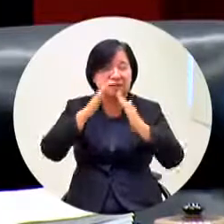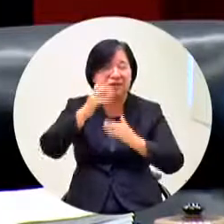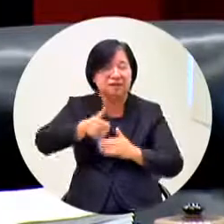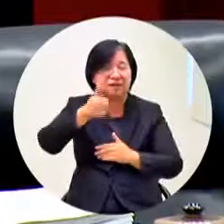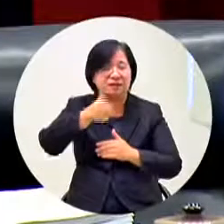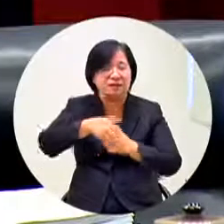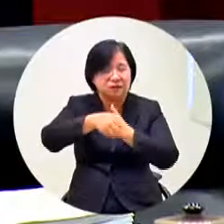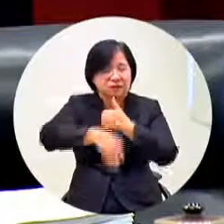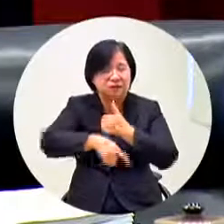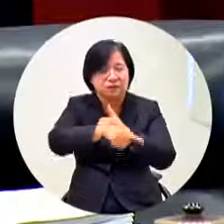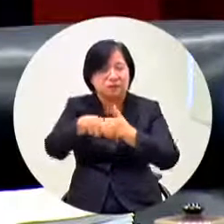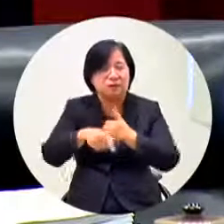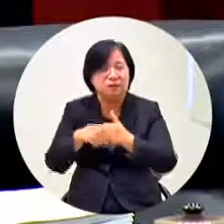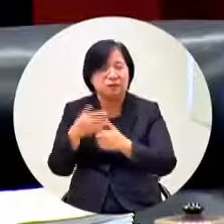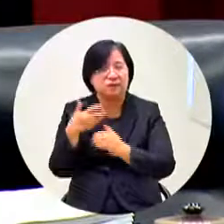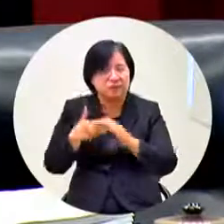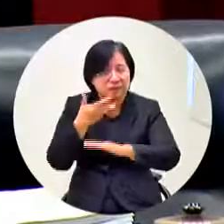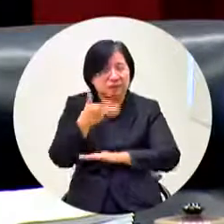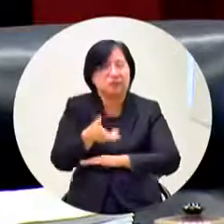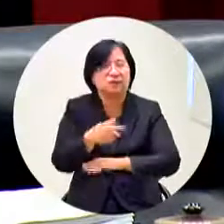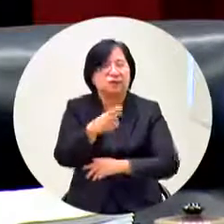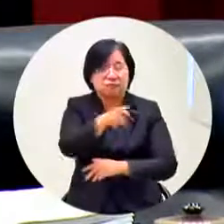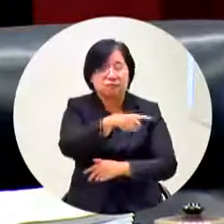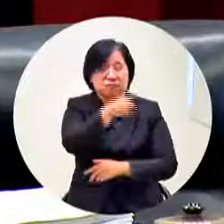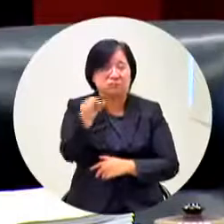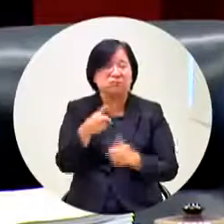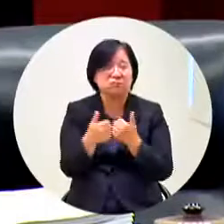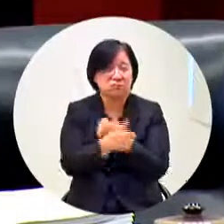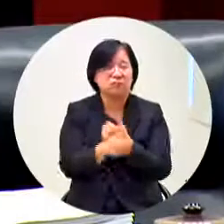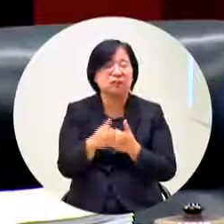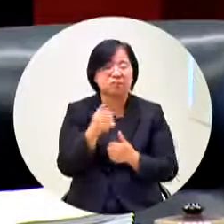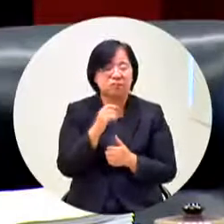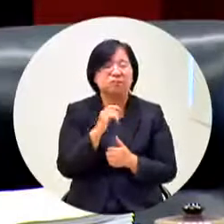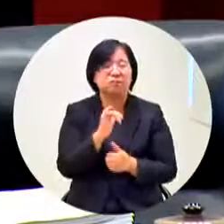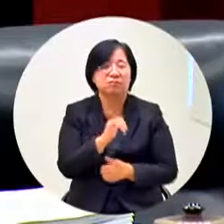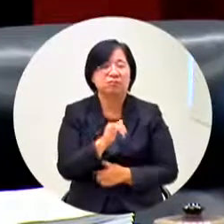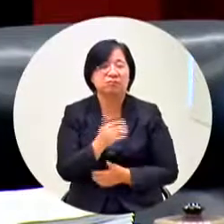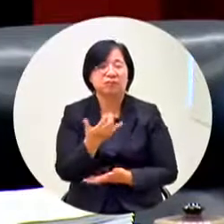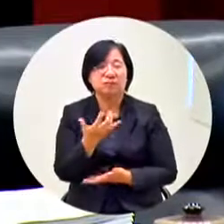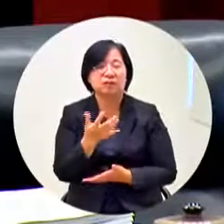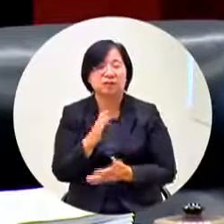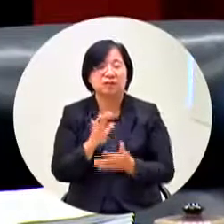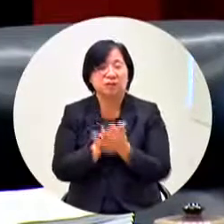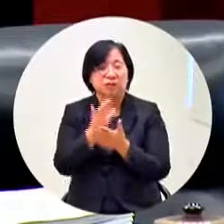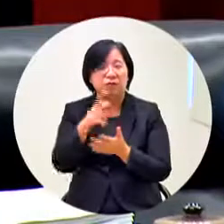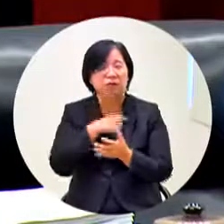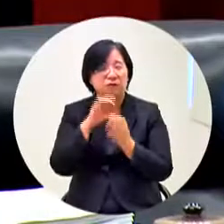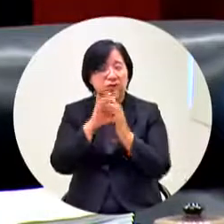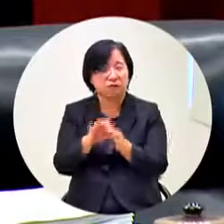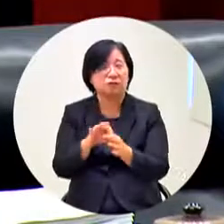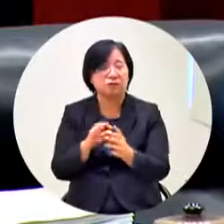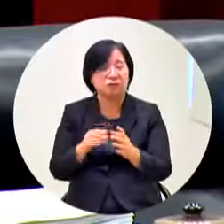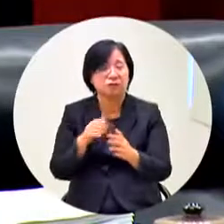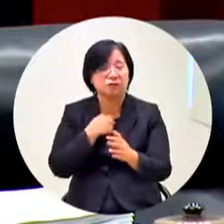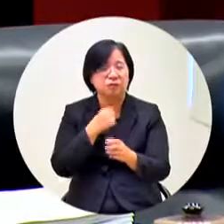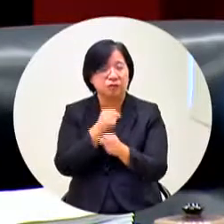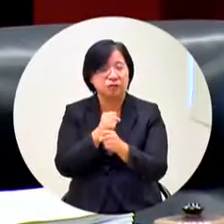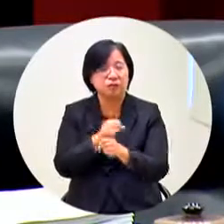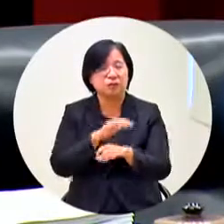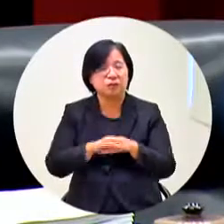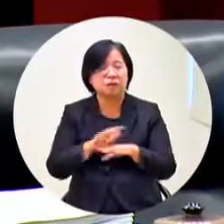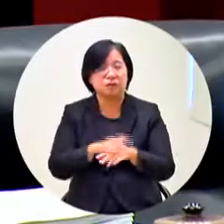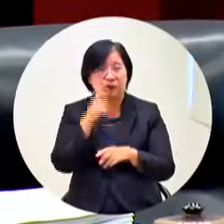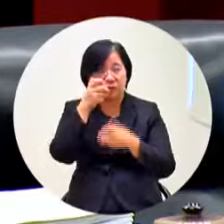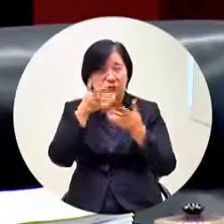希望你们是代理的也好，未来你们也可能有的人几乎都会续任的，也拜托你们一定要好好去重视